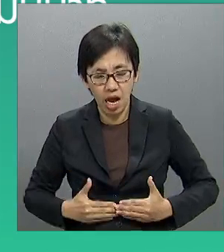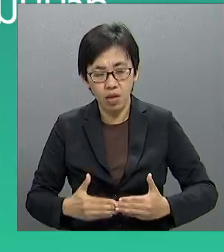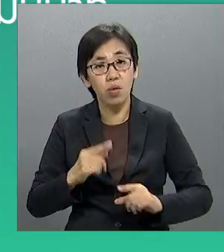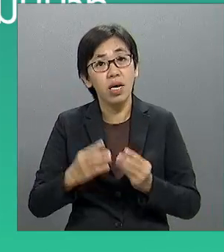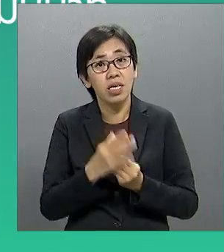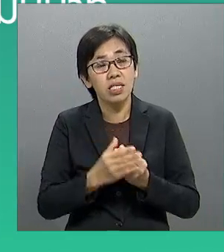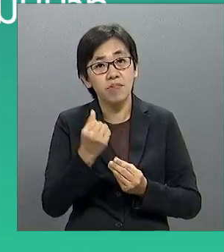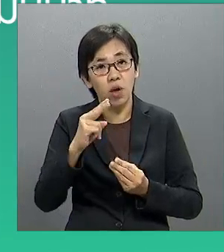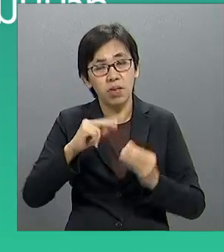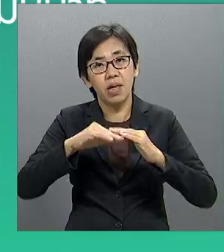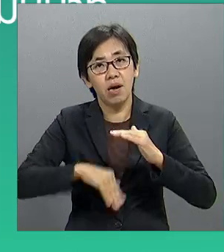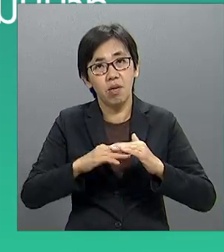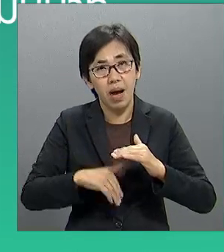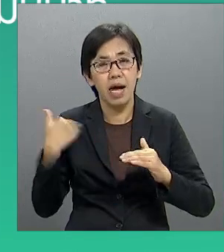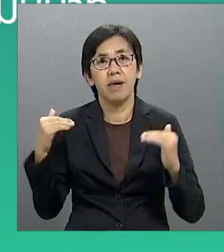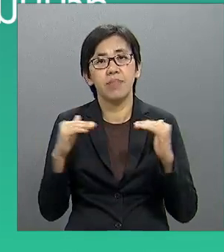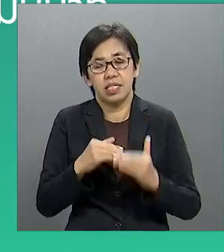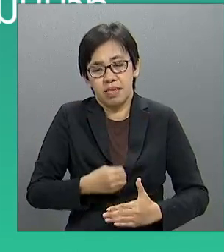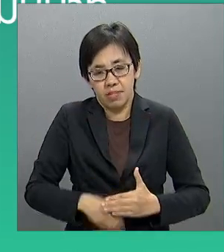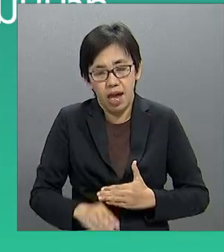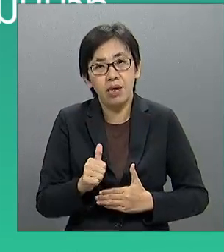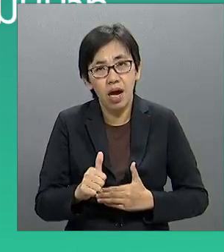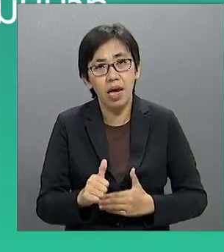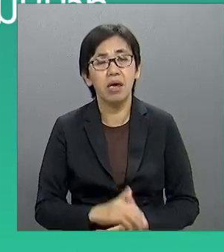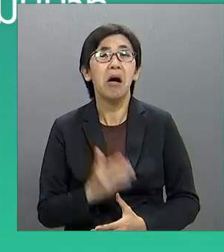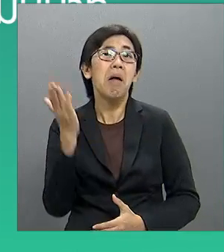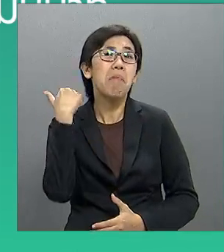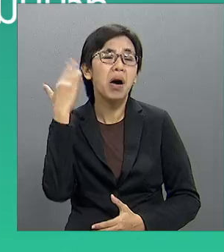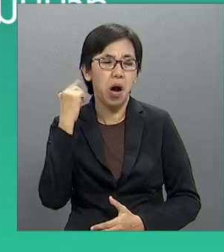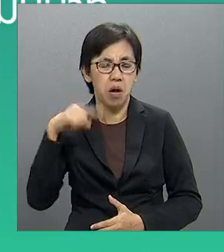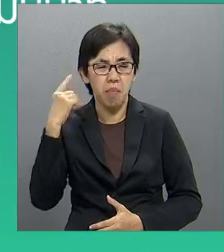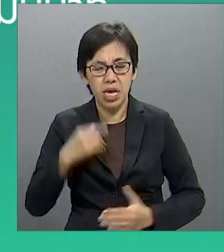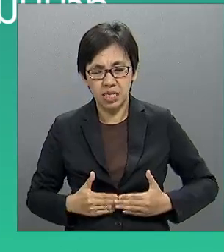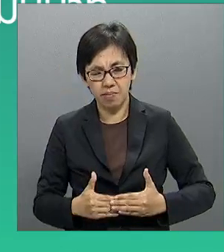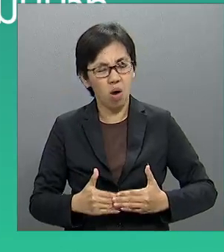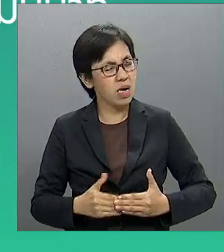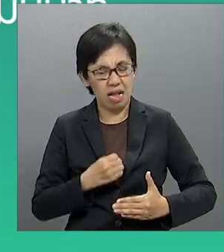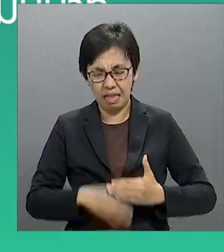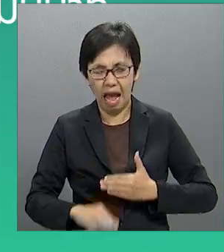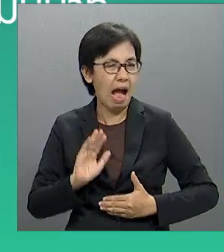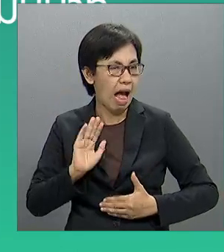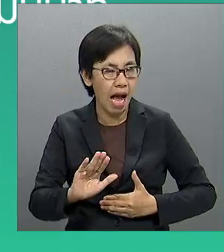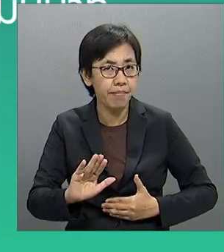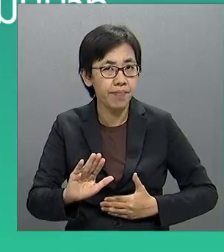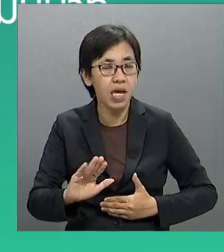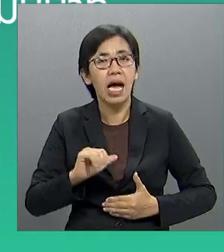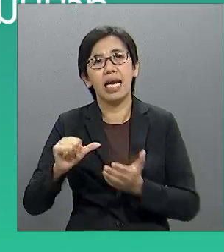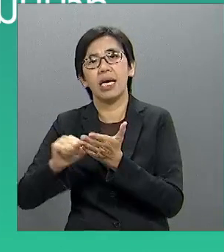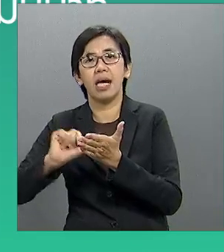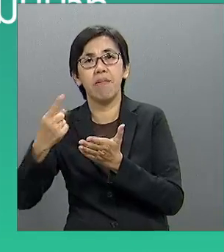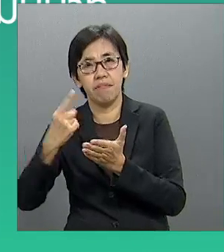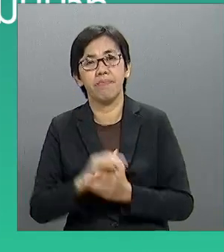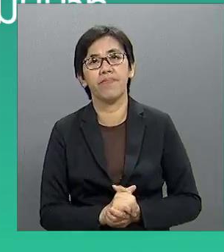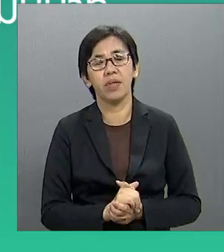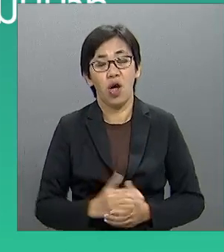สามารถทำแท้งได้จากเดิมที่ห้ามหญิงตั้งครรภ์ทำแท้งโดยเด็ดขาดค่ะซึ่งกำหนดอายุทัน